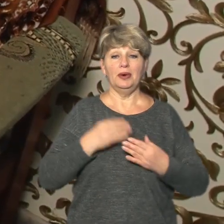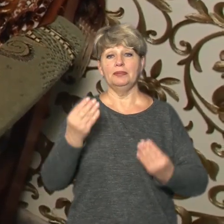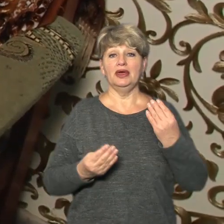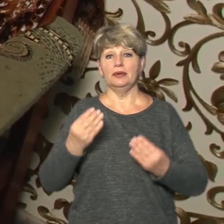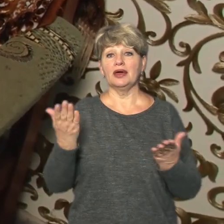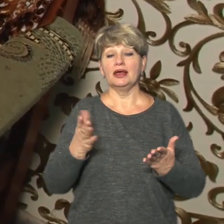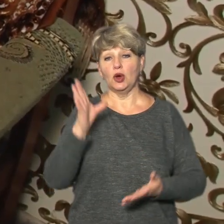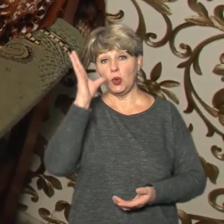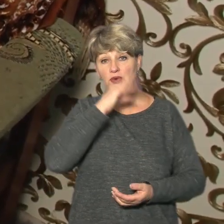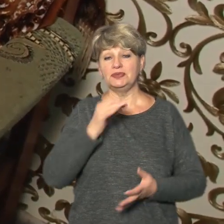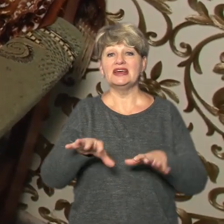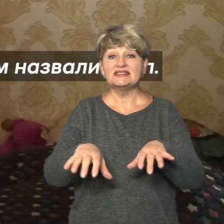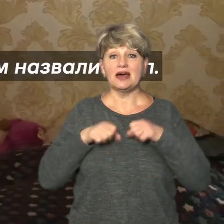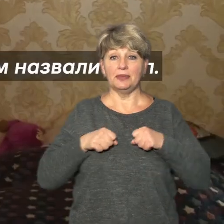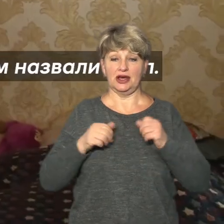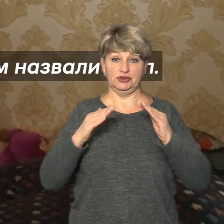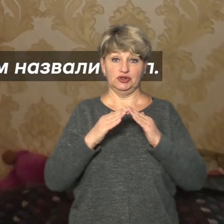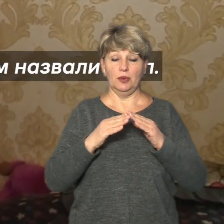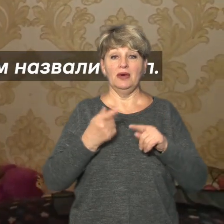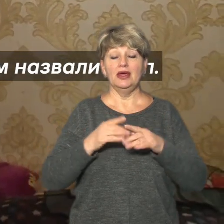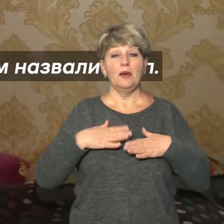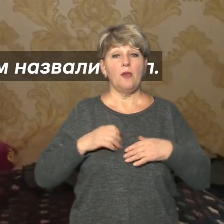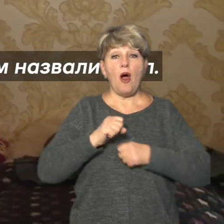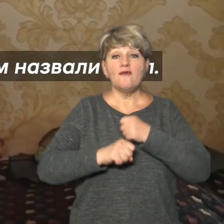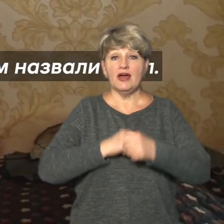з дому серед них ведмедик Паша сама